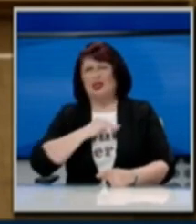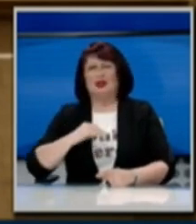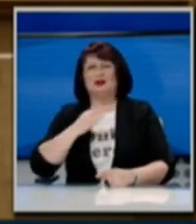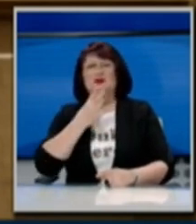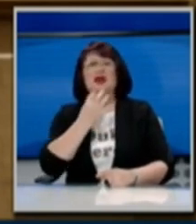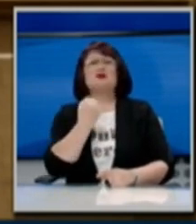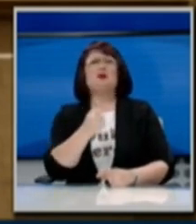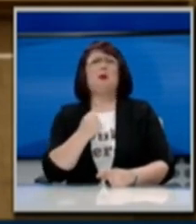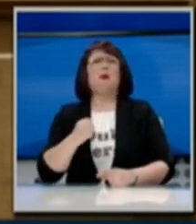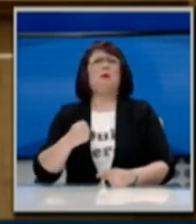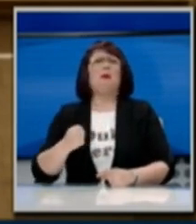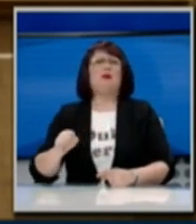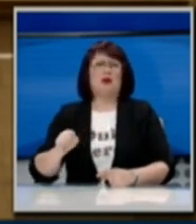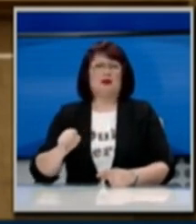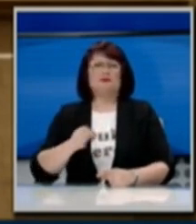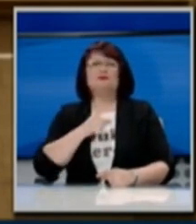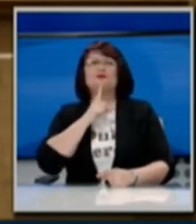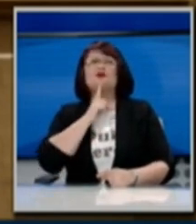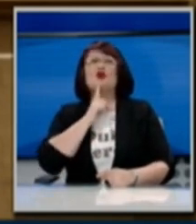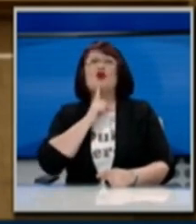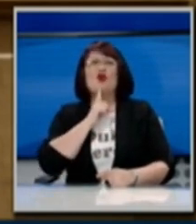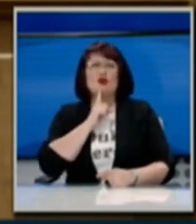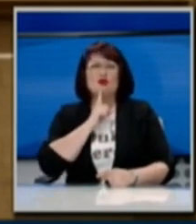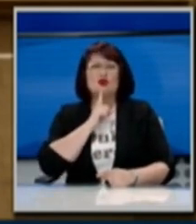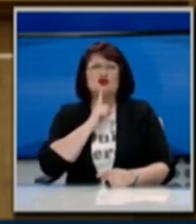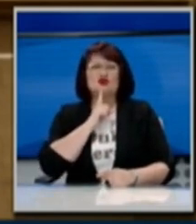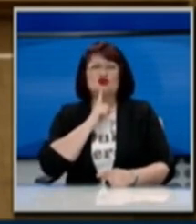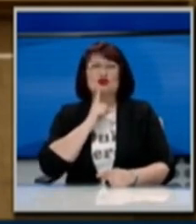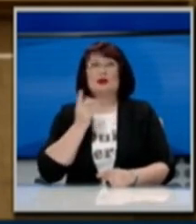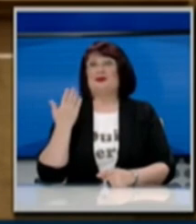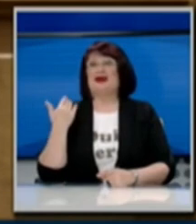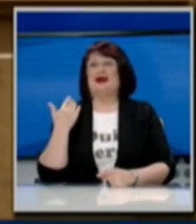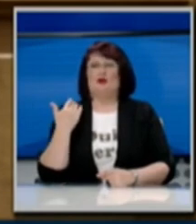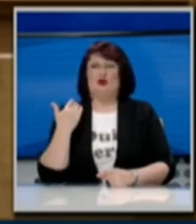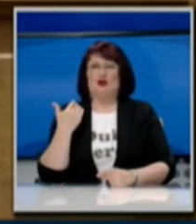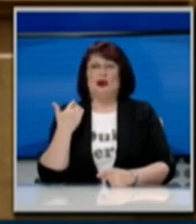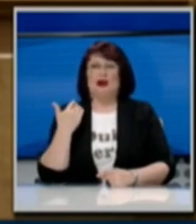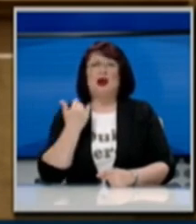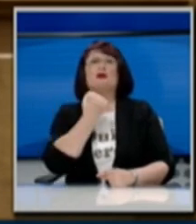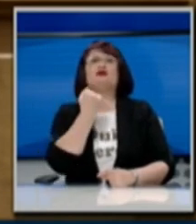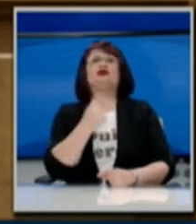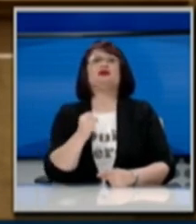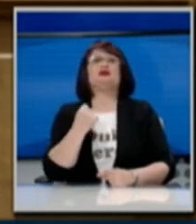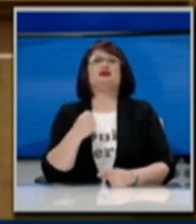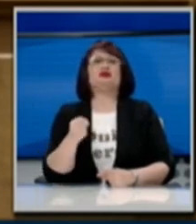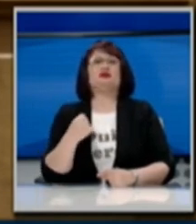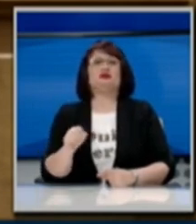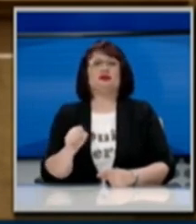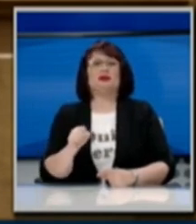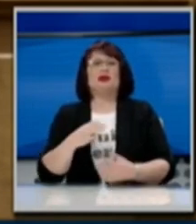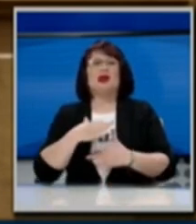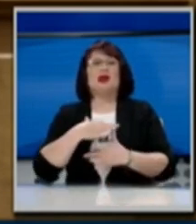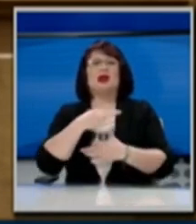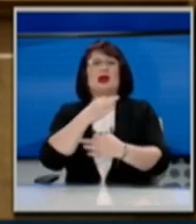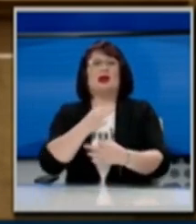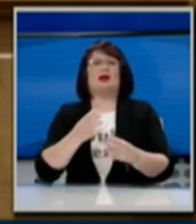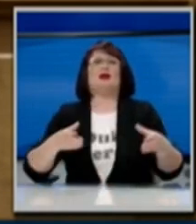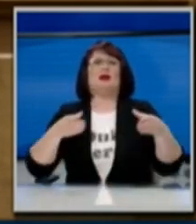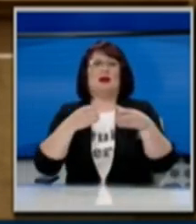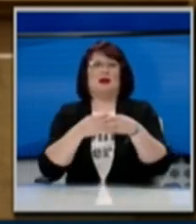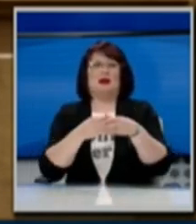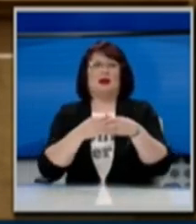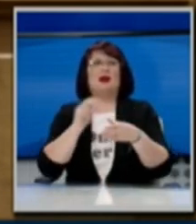απουσία, όπως και η απροκάλυπτη μέχρι πριν από λίγο απουσία της κοινοβουλευτικής ομάδας